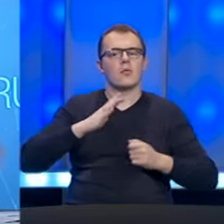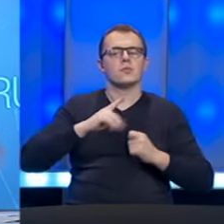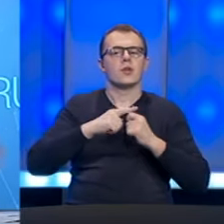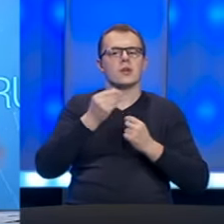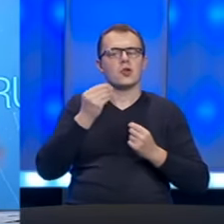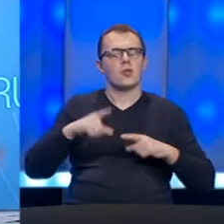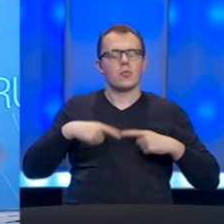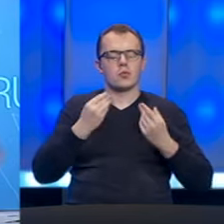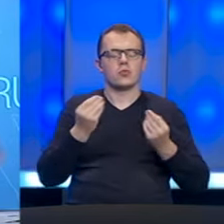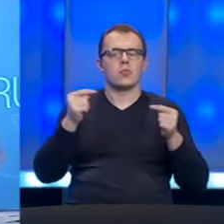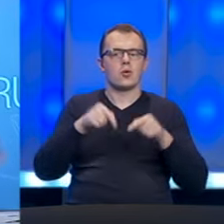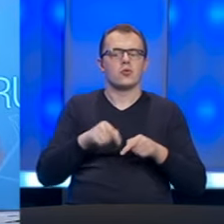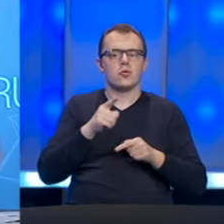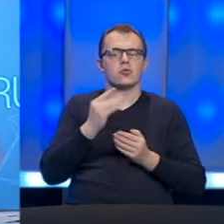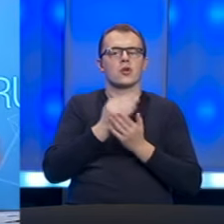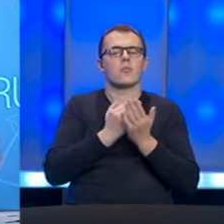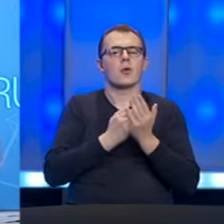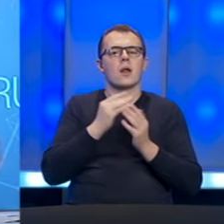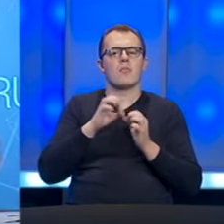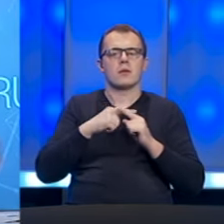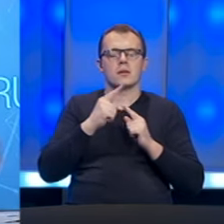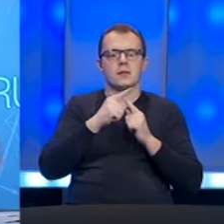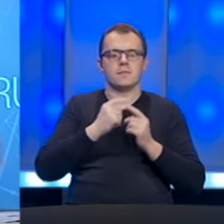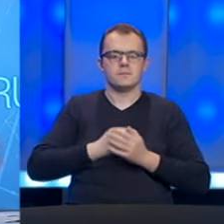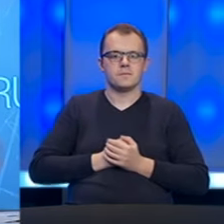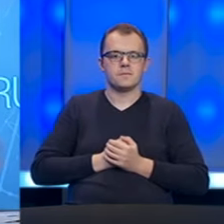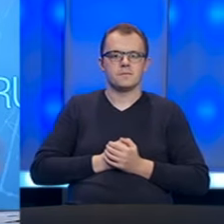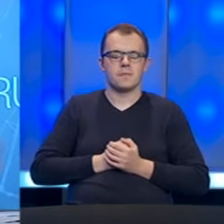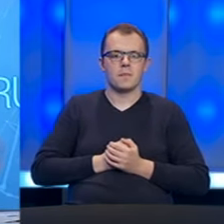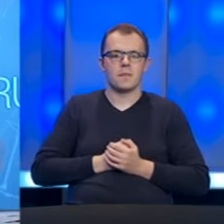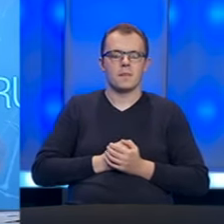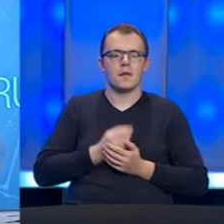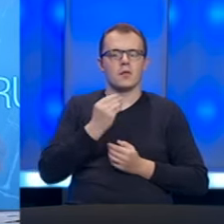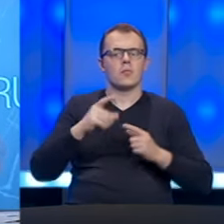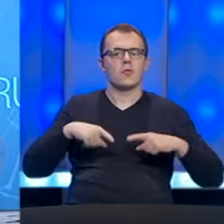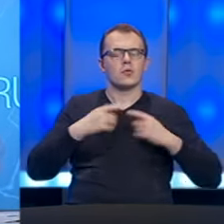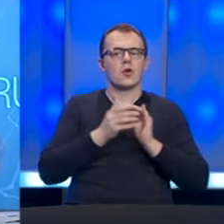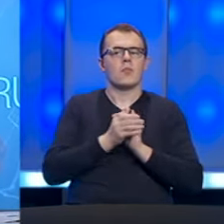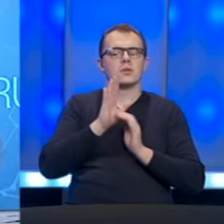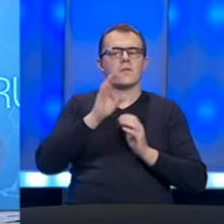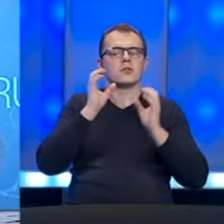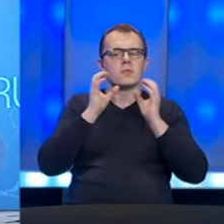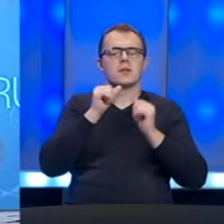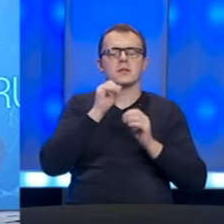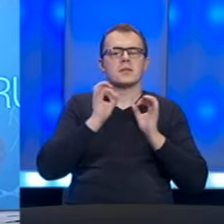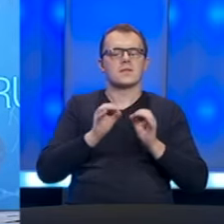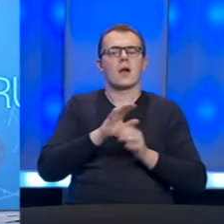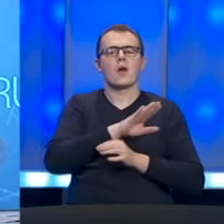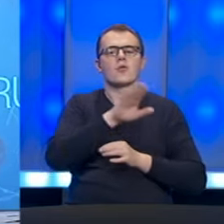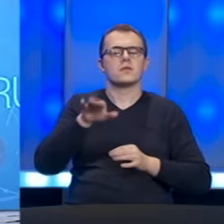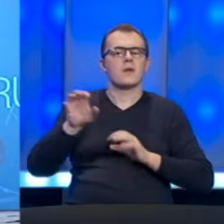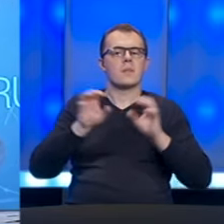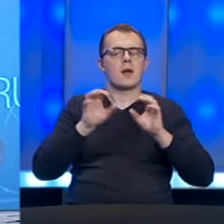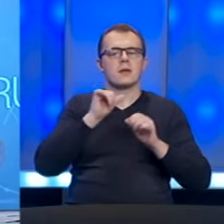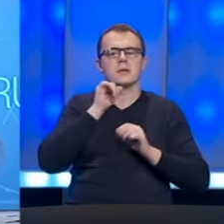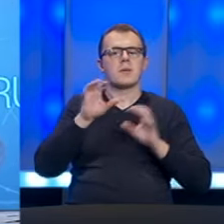Kečo, dobro jutro, dobrodošlica u program BHT-a. Dobro jutro, pozdrav vašim gledaocima i svakako svim